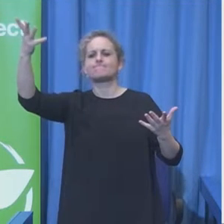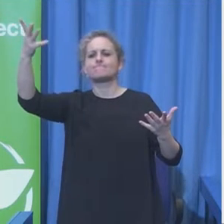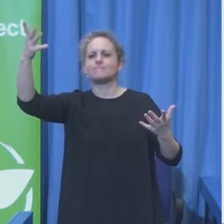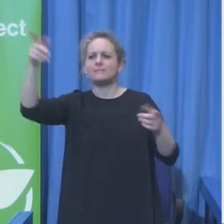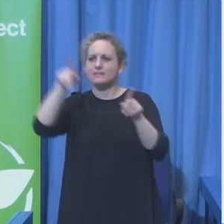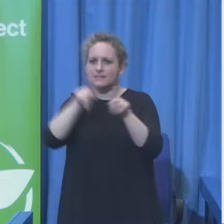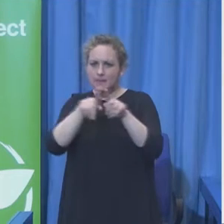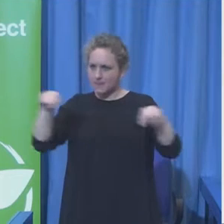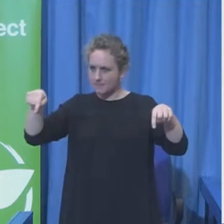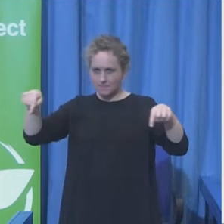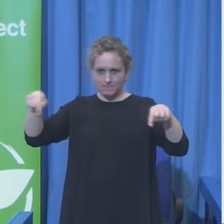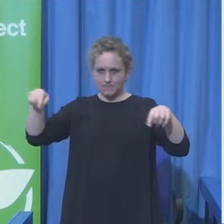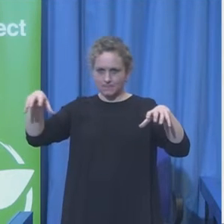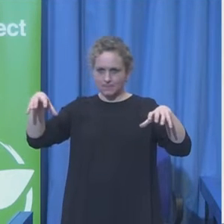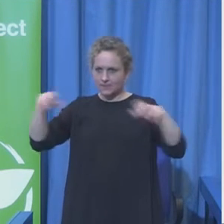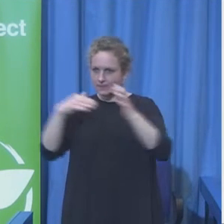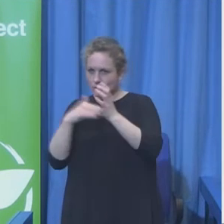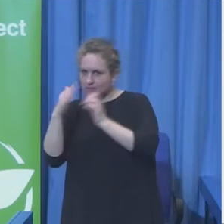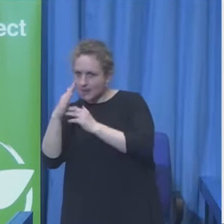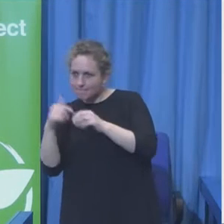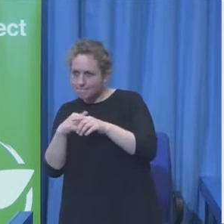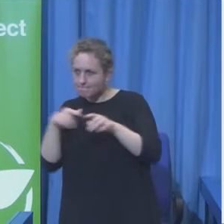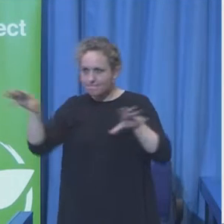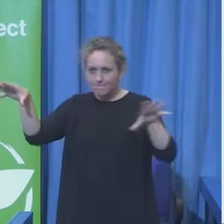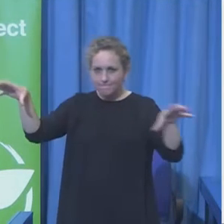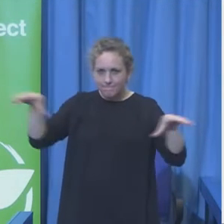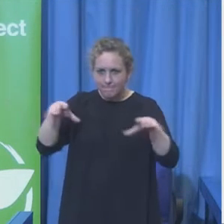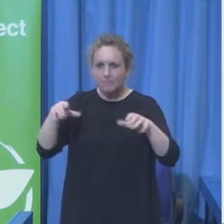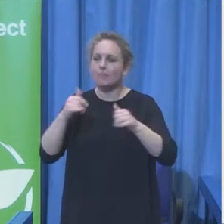be improved in your view? Thank you.